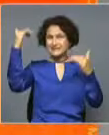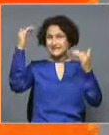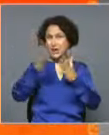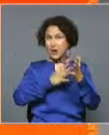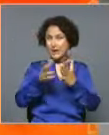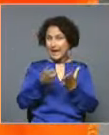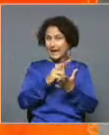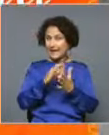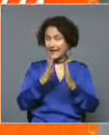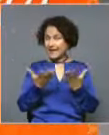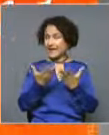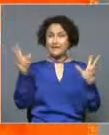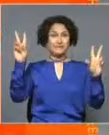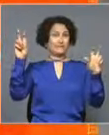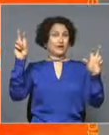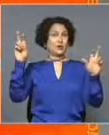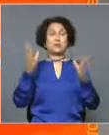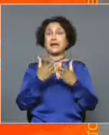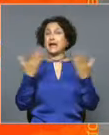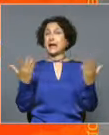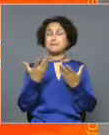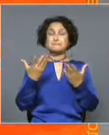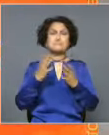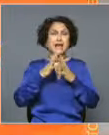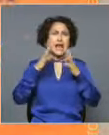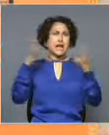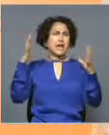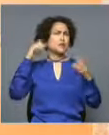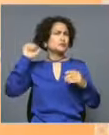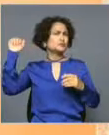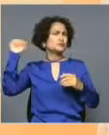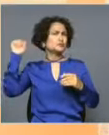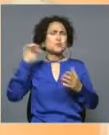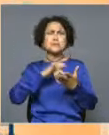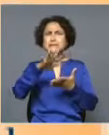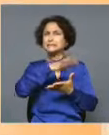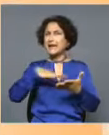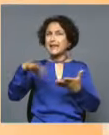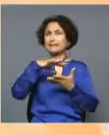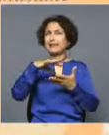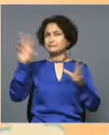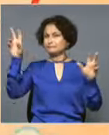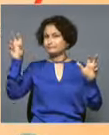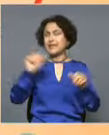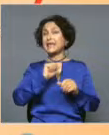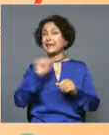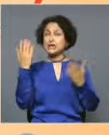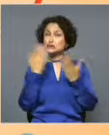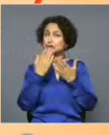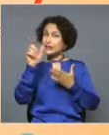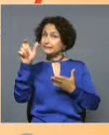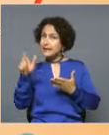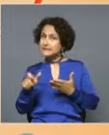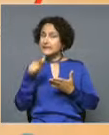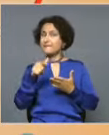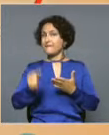да четем» представяме прекалено шумна самота от Бохумил Храбъл и четецът от влака в 6.27 от Жан-Пол